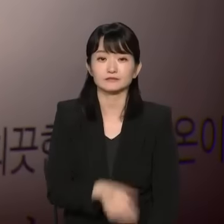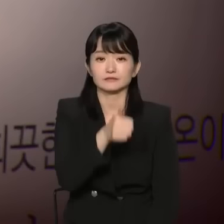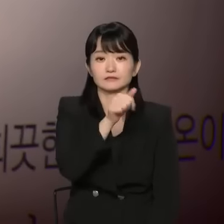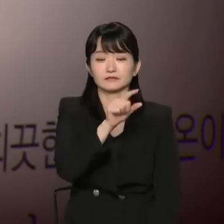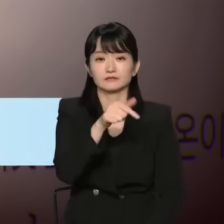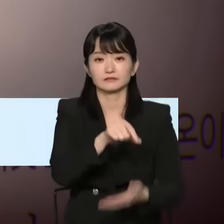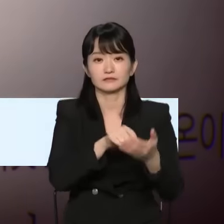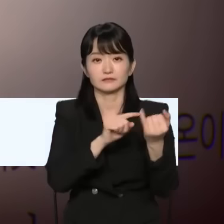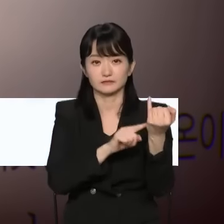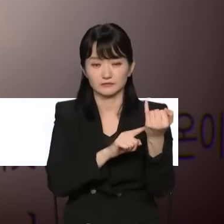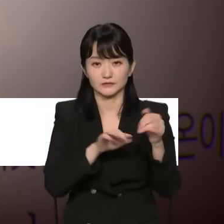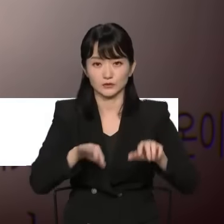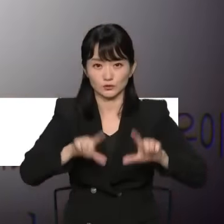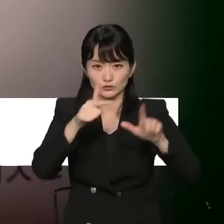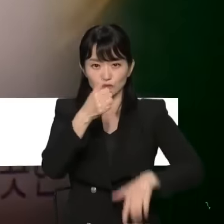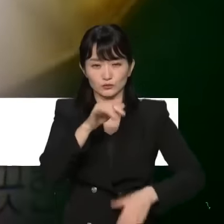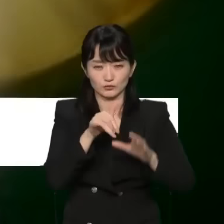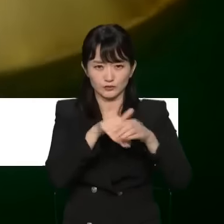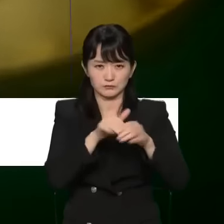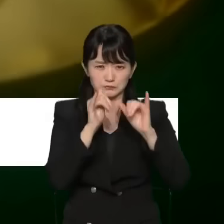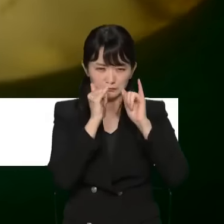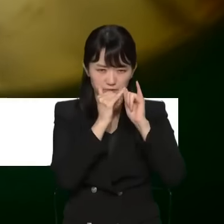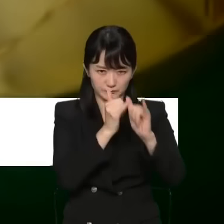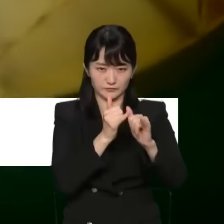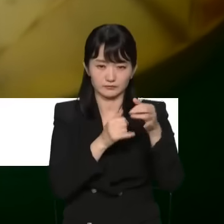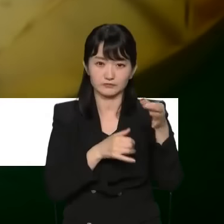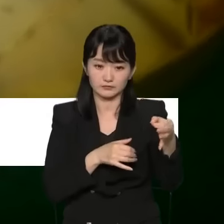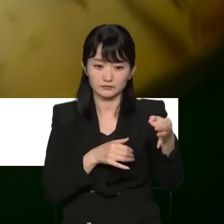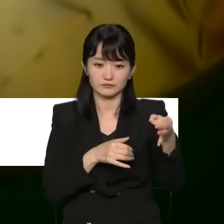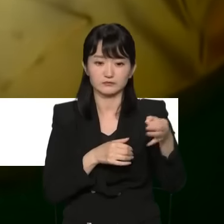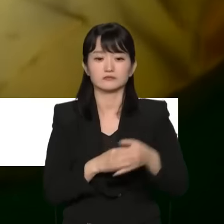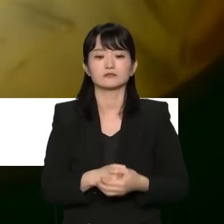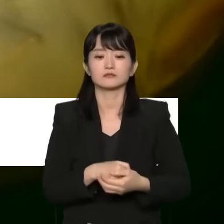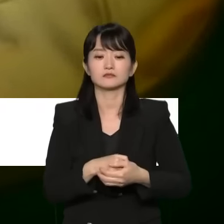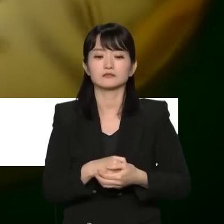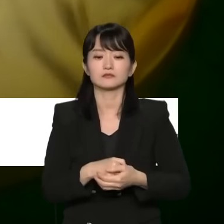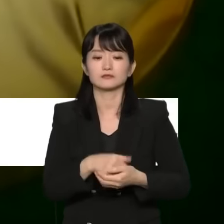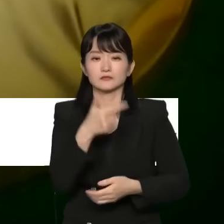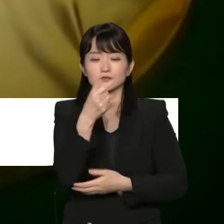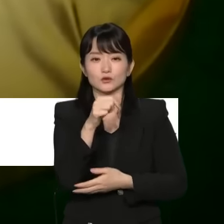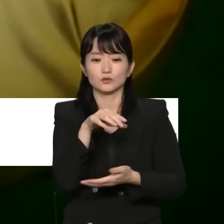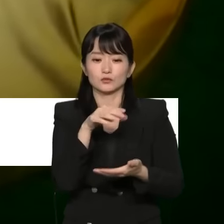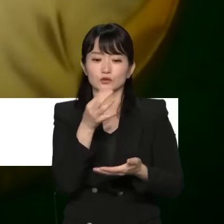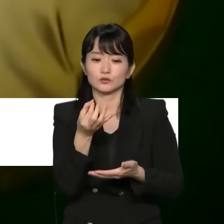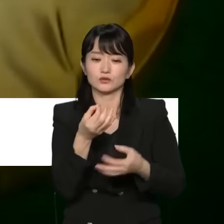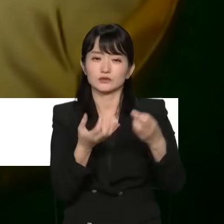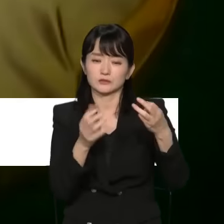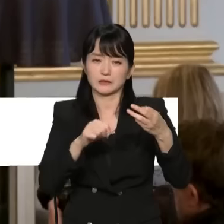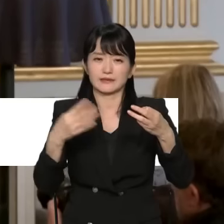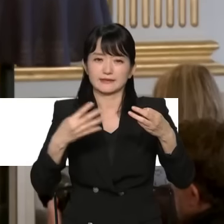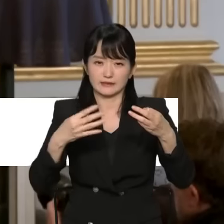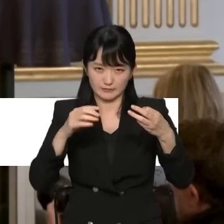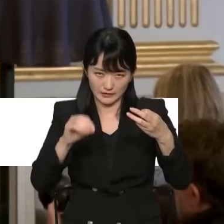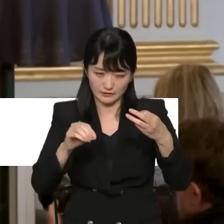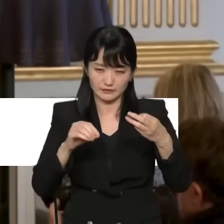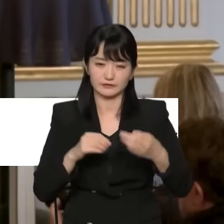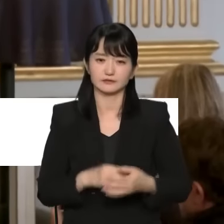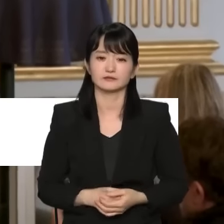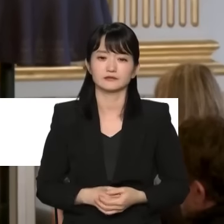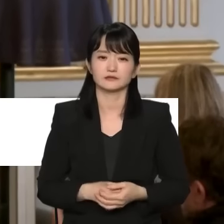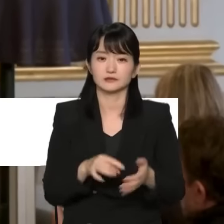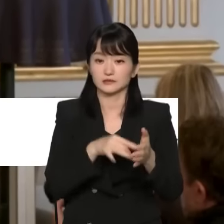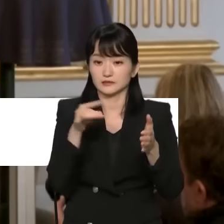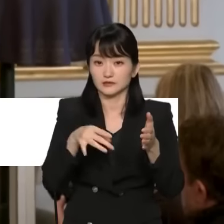한강이 받게 될 올해 노벨상 상금은 1,100만 스웨덴 크로나, 우리 돈으로 약 13억 4천만 원입니다.